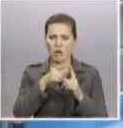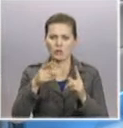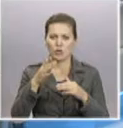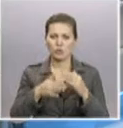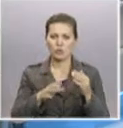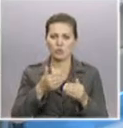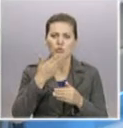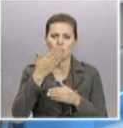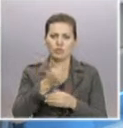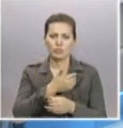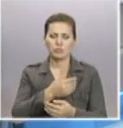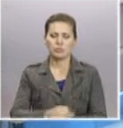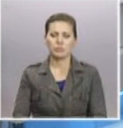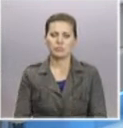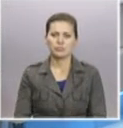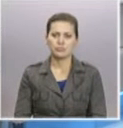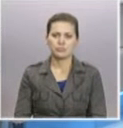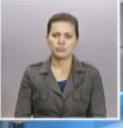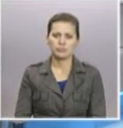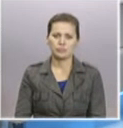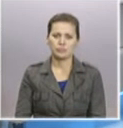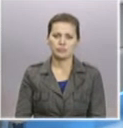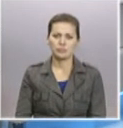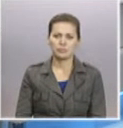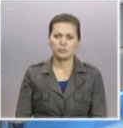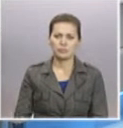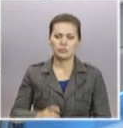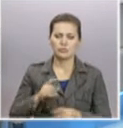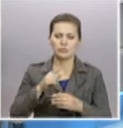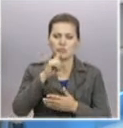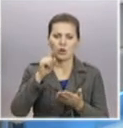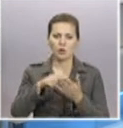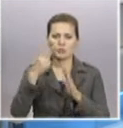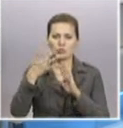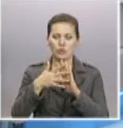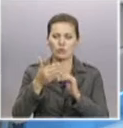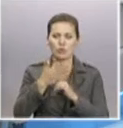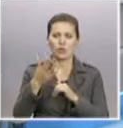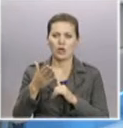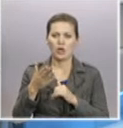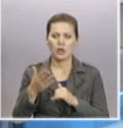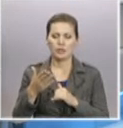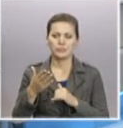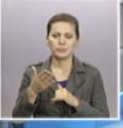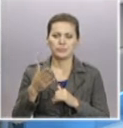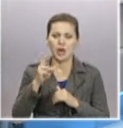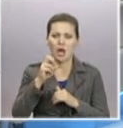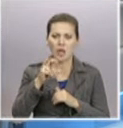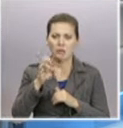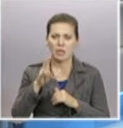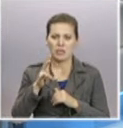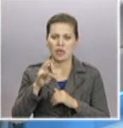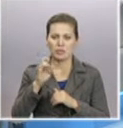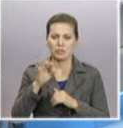соны сұрайын деп едім. Рахмет, бұл қаншалықты, иә, газ құбыры. Қалқаман,